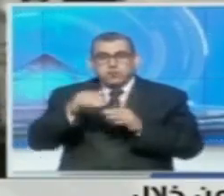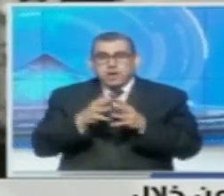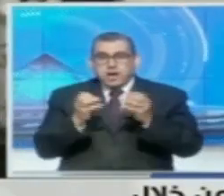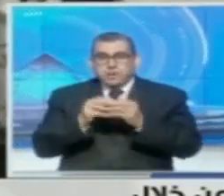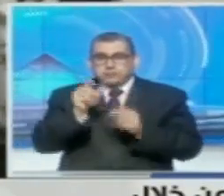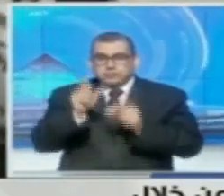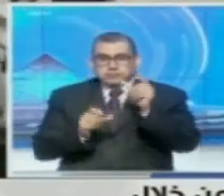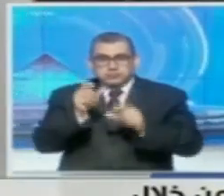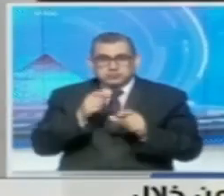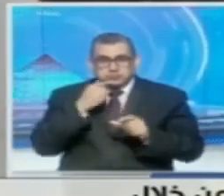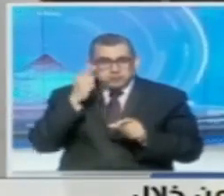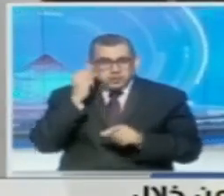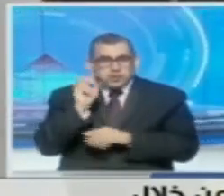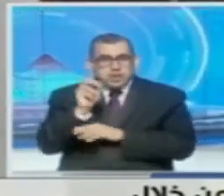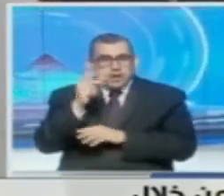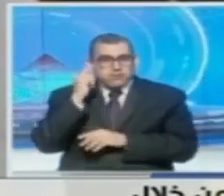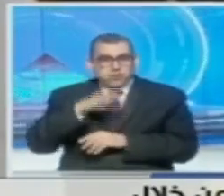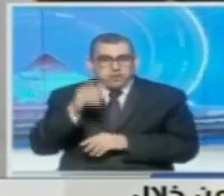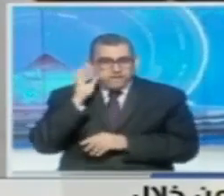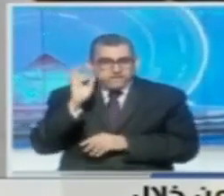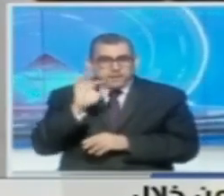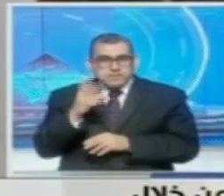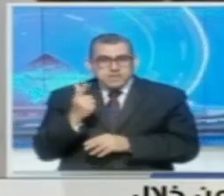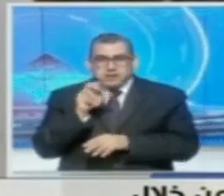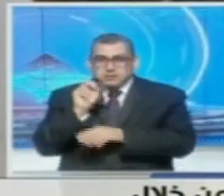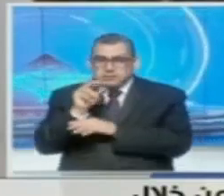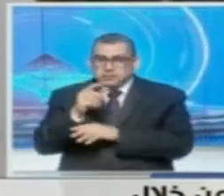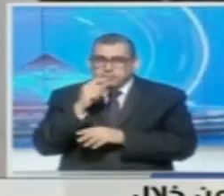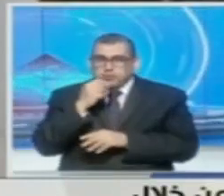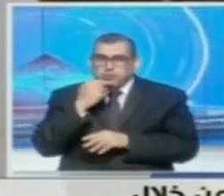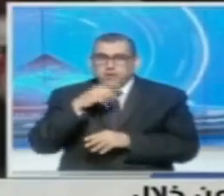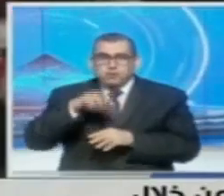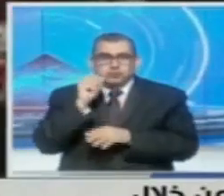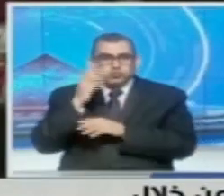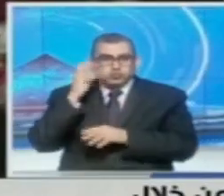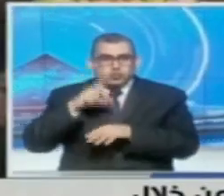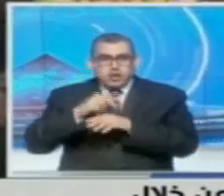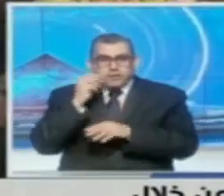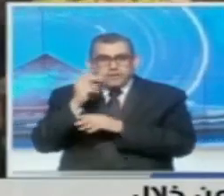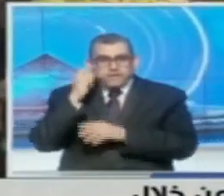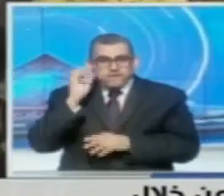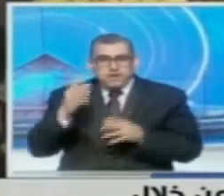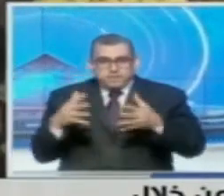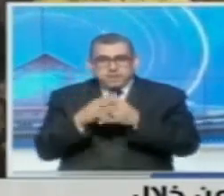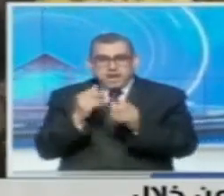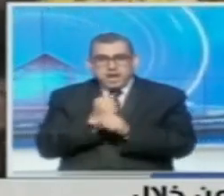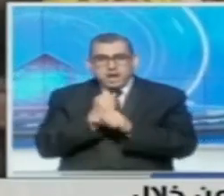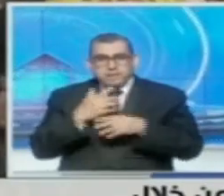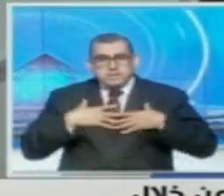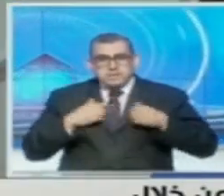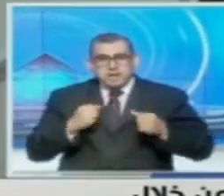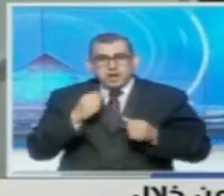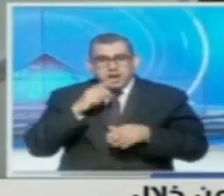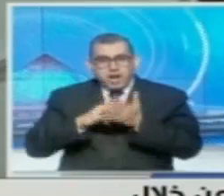الرئاسيه برامج توعويه وتثقيفيه عن اهميه تلك المبادرات وكيفيه التعامل معها بشكل فاعل. رسائل صحيه